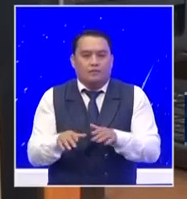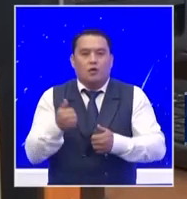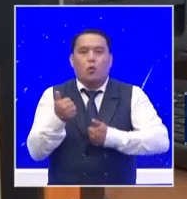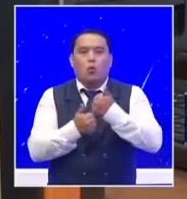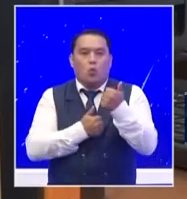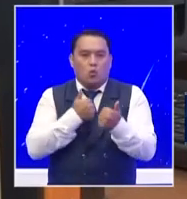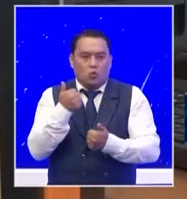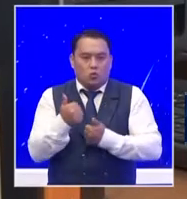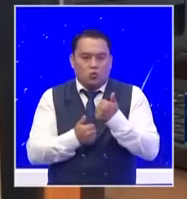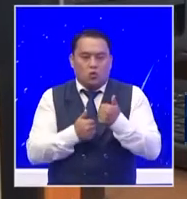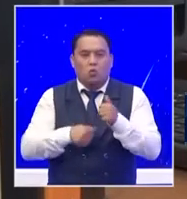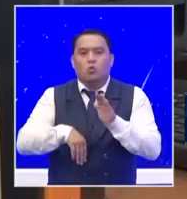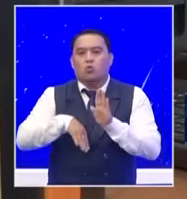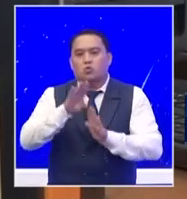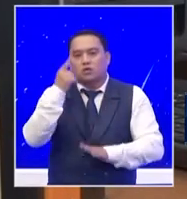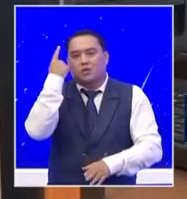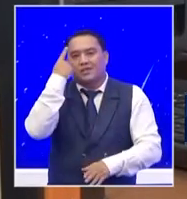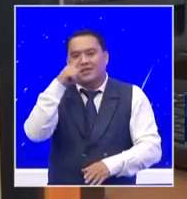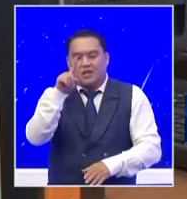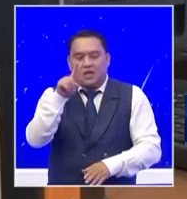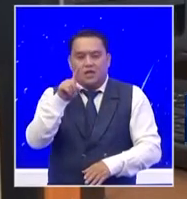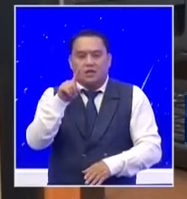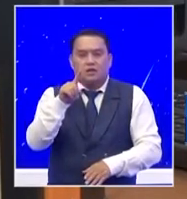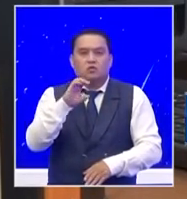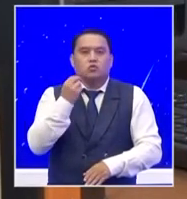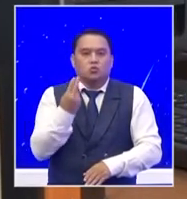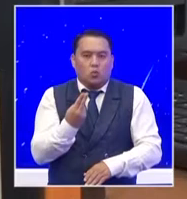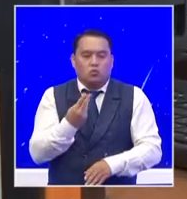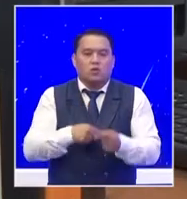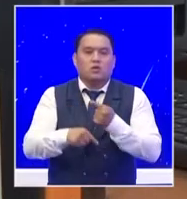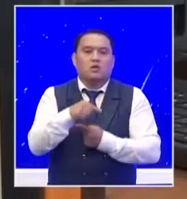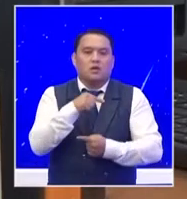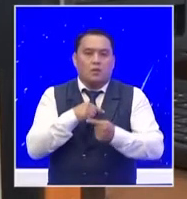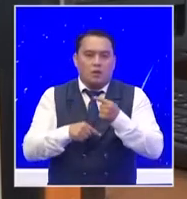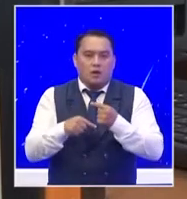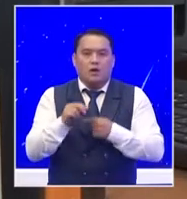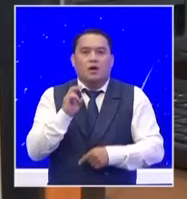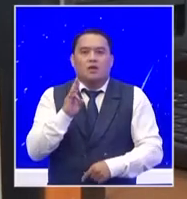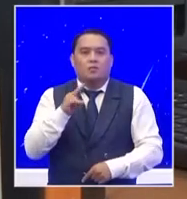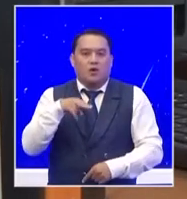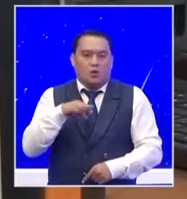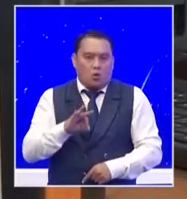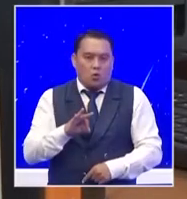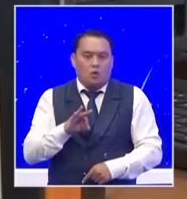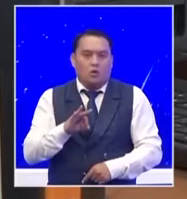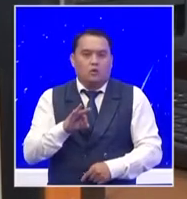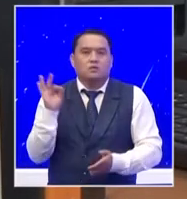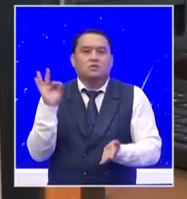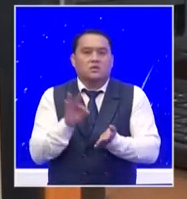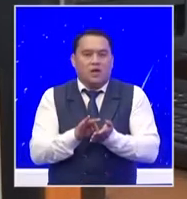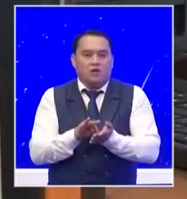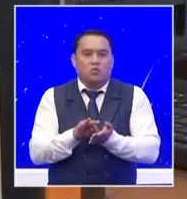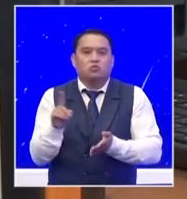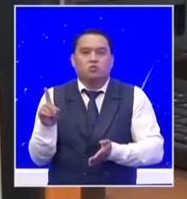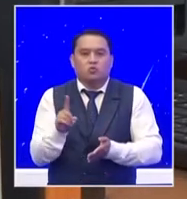конкурс лучших идей и проектов по социальному предпринимательству для НПО с целью, чтобы